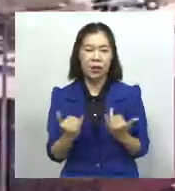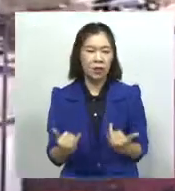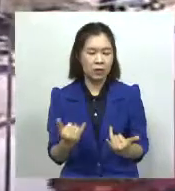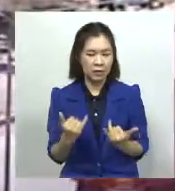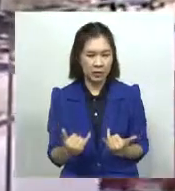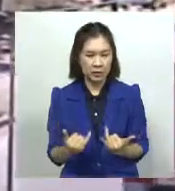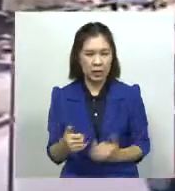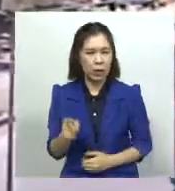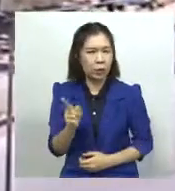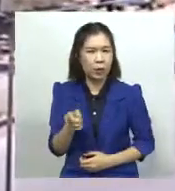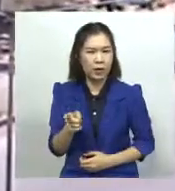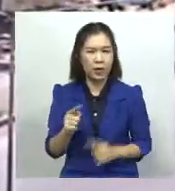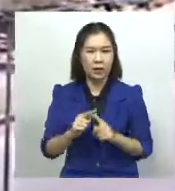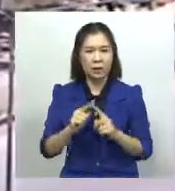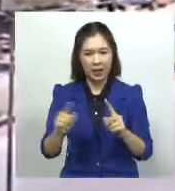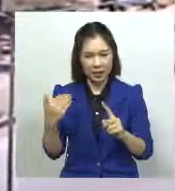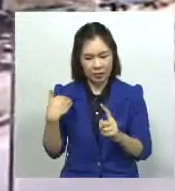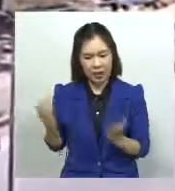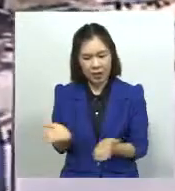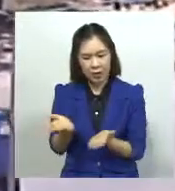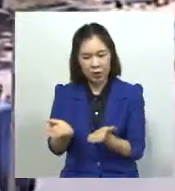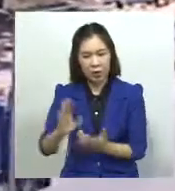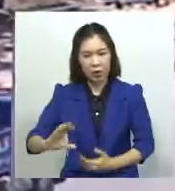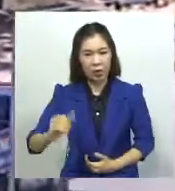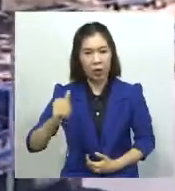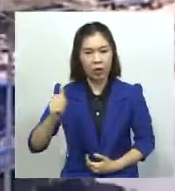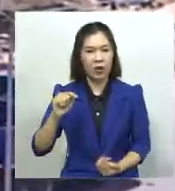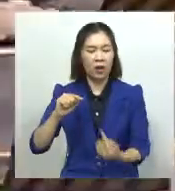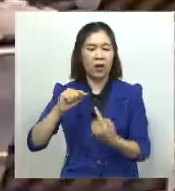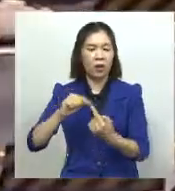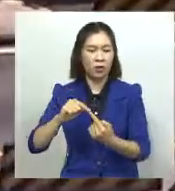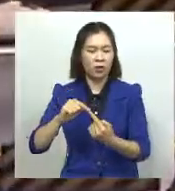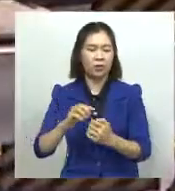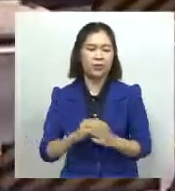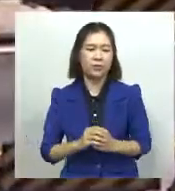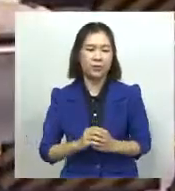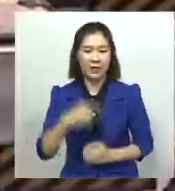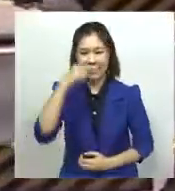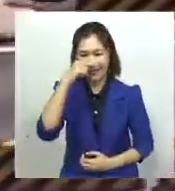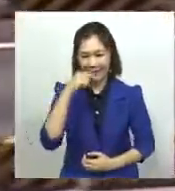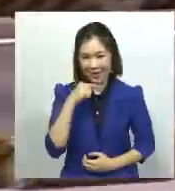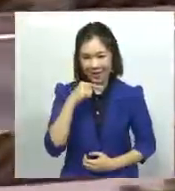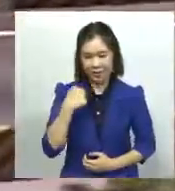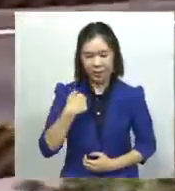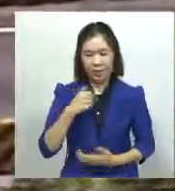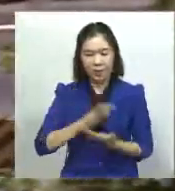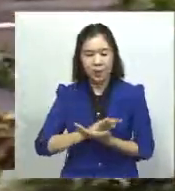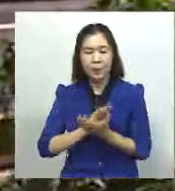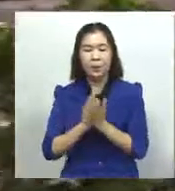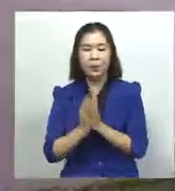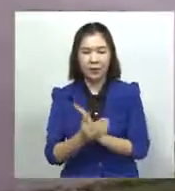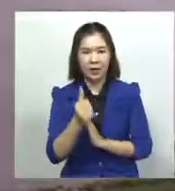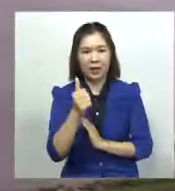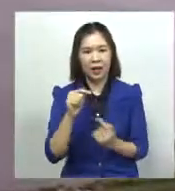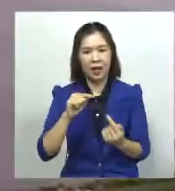ตัวแต่ก็ยังมีปัจจัยหนุนจากการฟื้นตัวของเศรษฐกิจในภูมิภาครวมถึงไทยที่ยังปรับตัวได้ดี